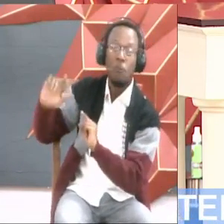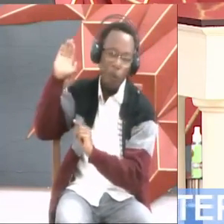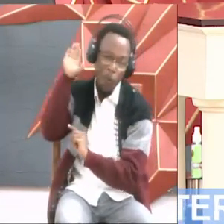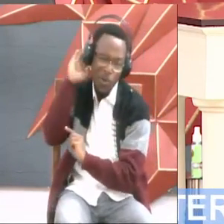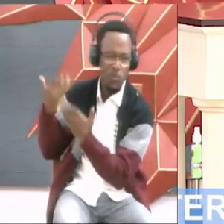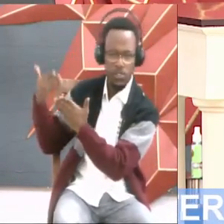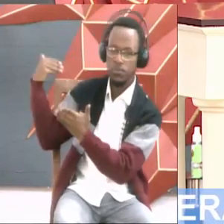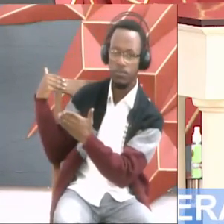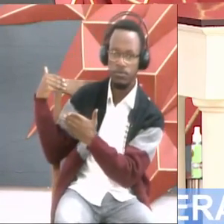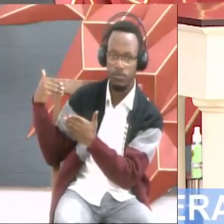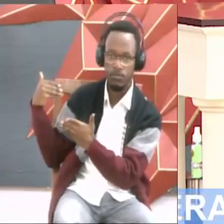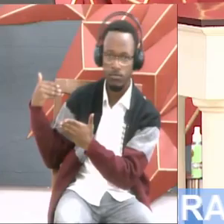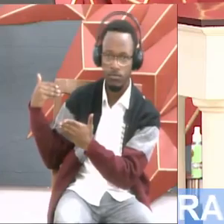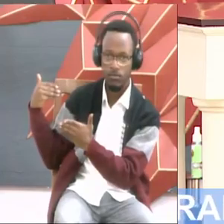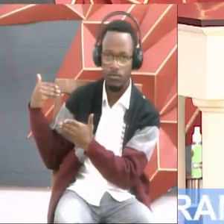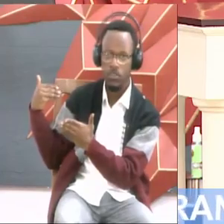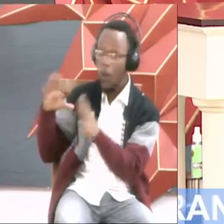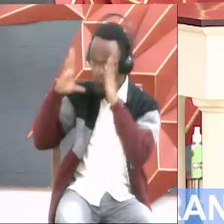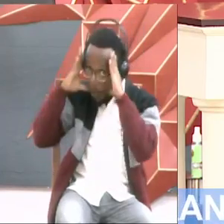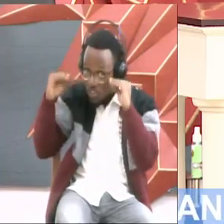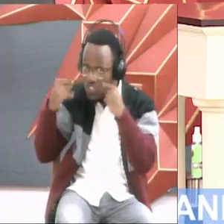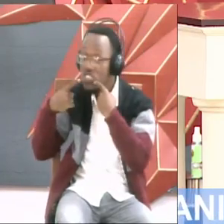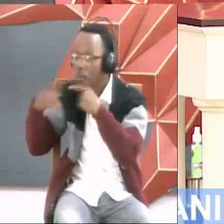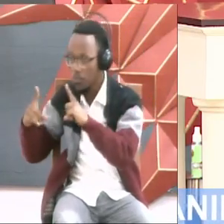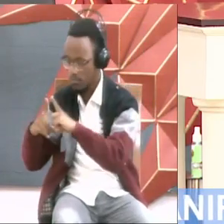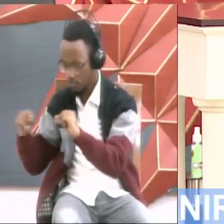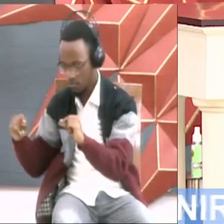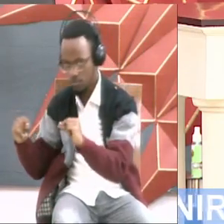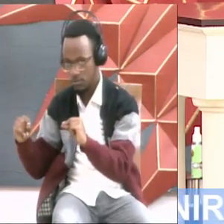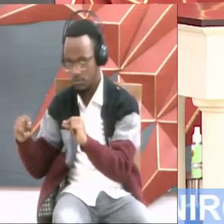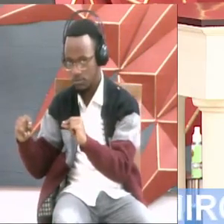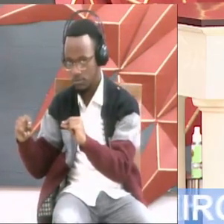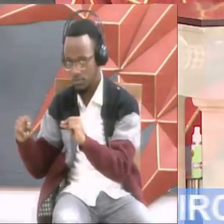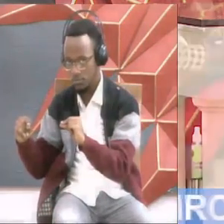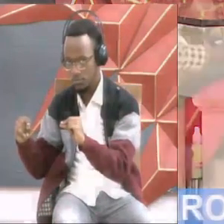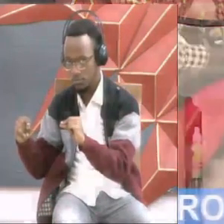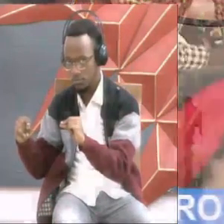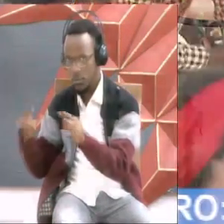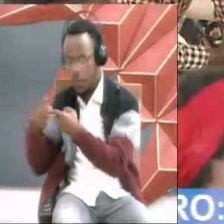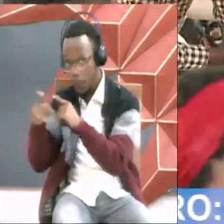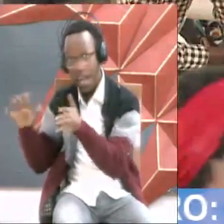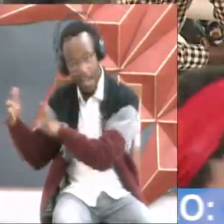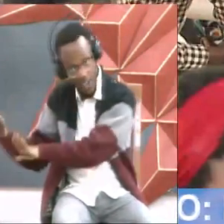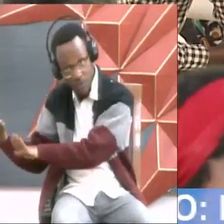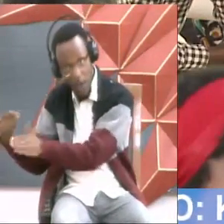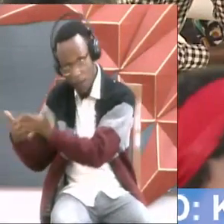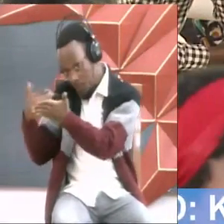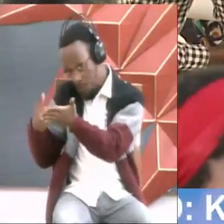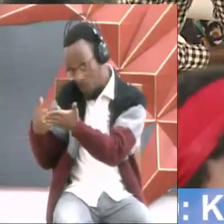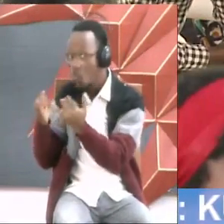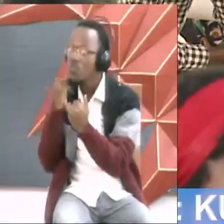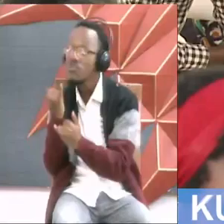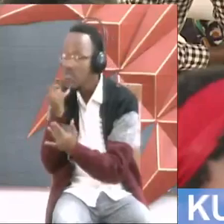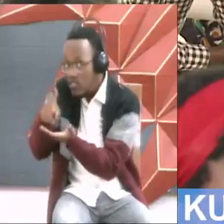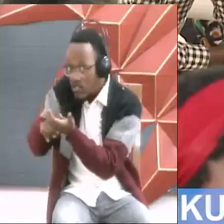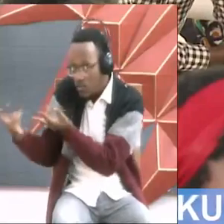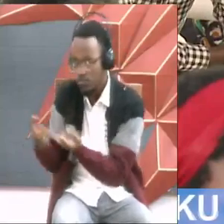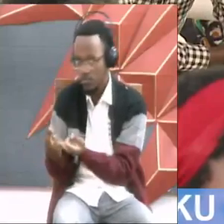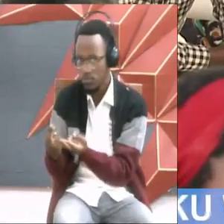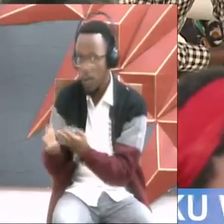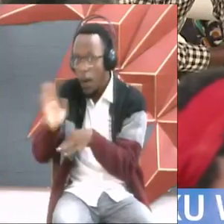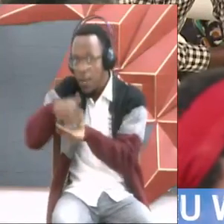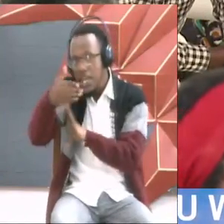Nukuvuga ngo Mose yarabibatangarije akaba atarabihabwa. Imana yagurutse